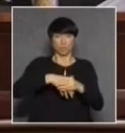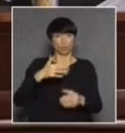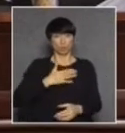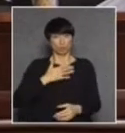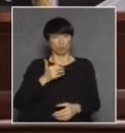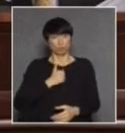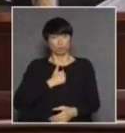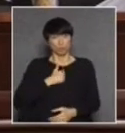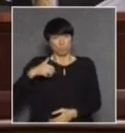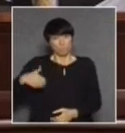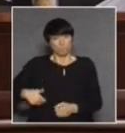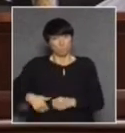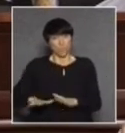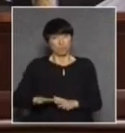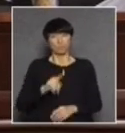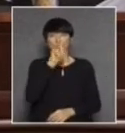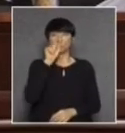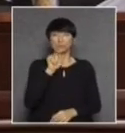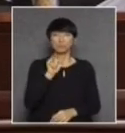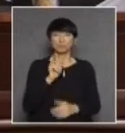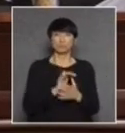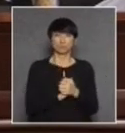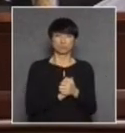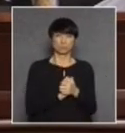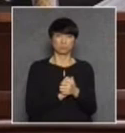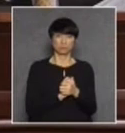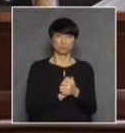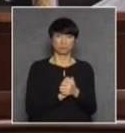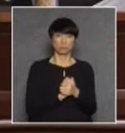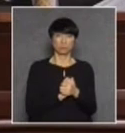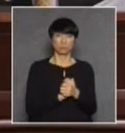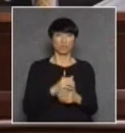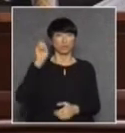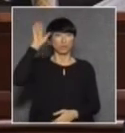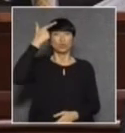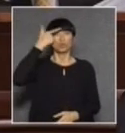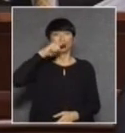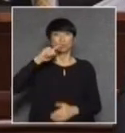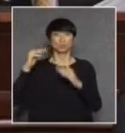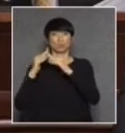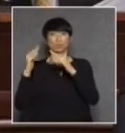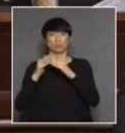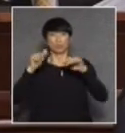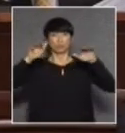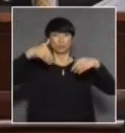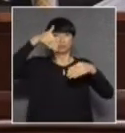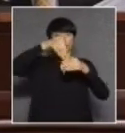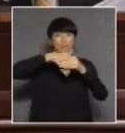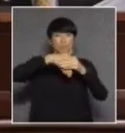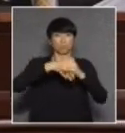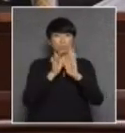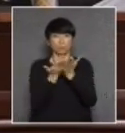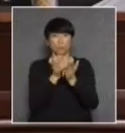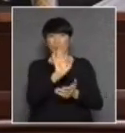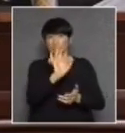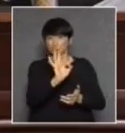個不是他們用的理由，而且創科局沒有標書的，怎會有標